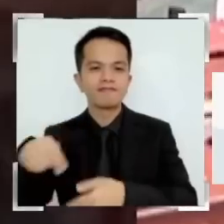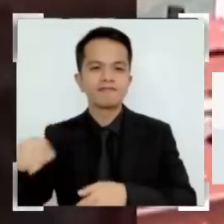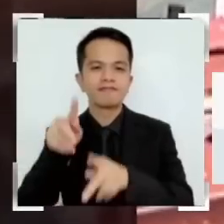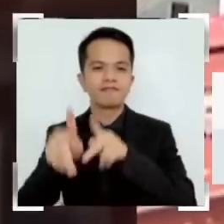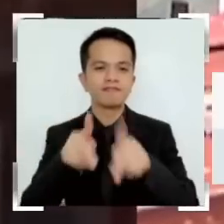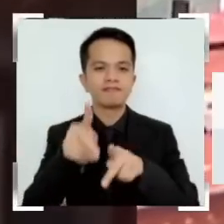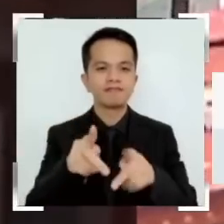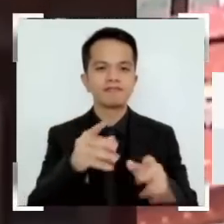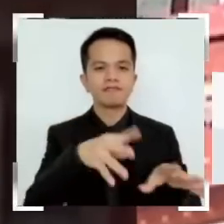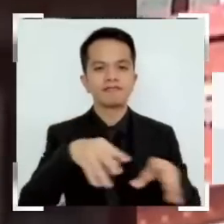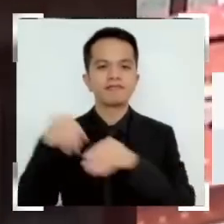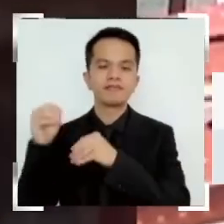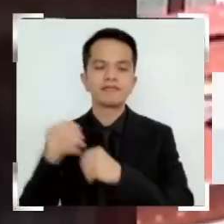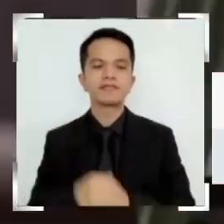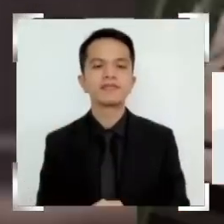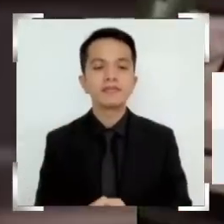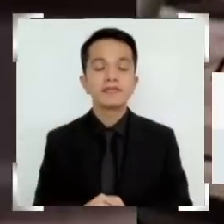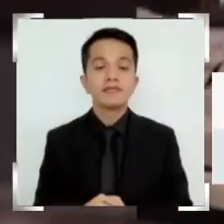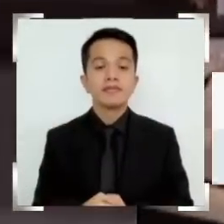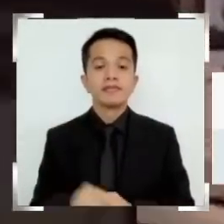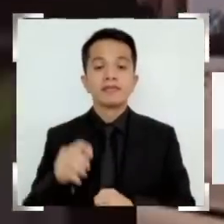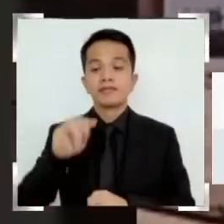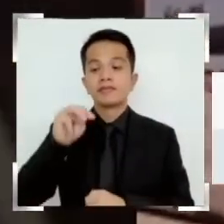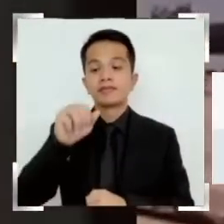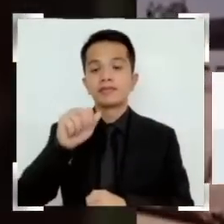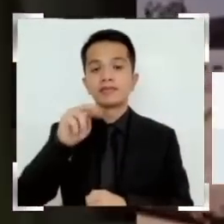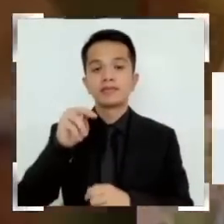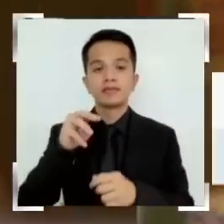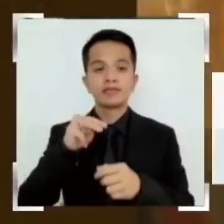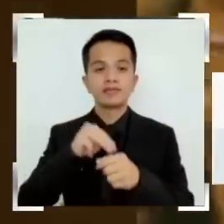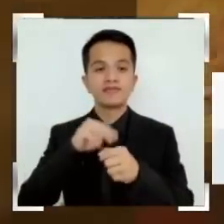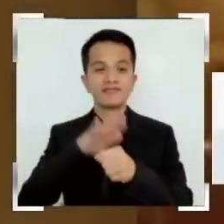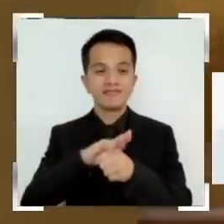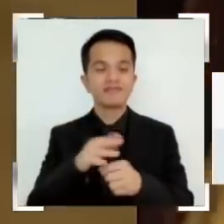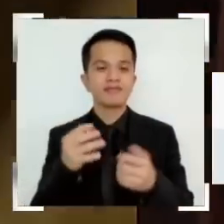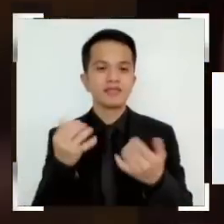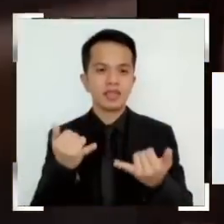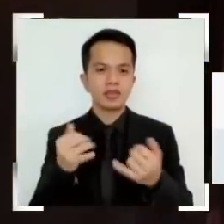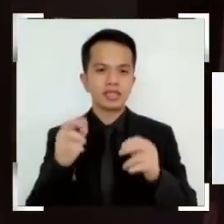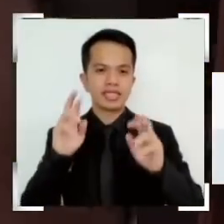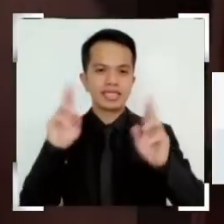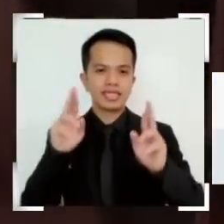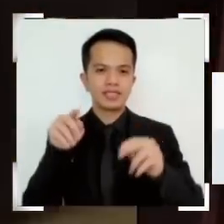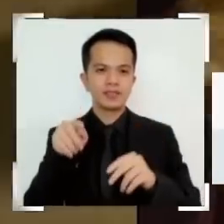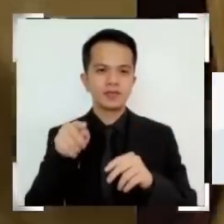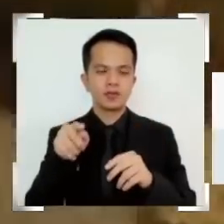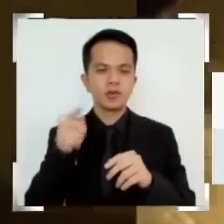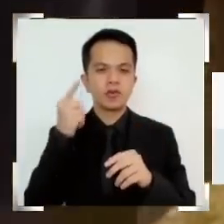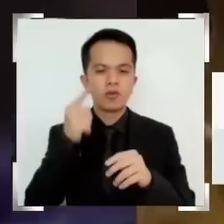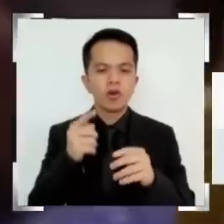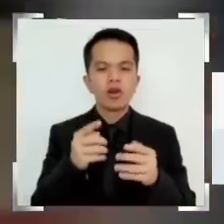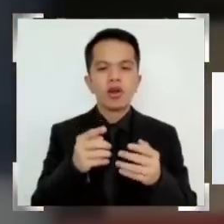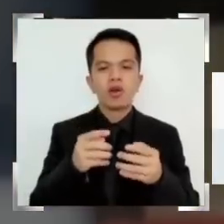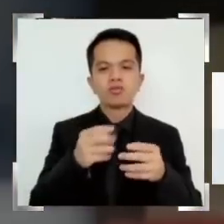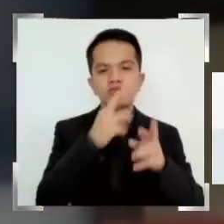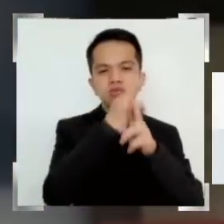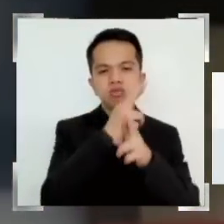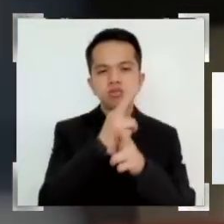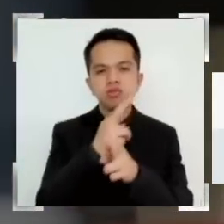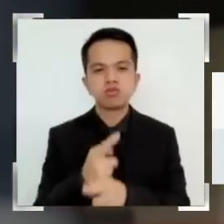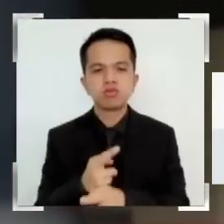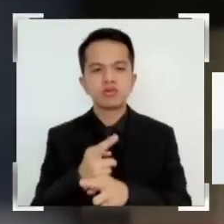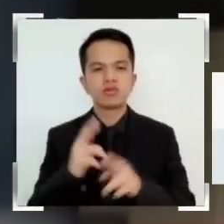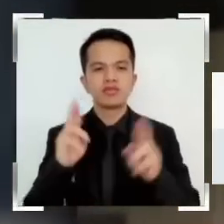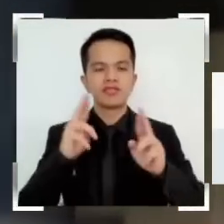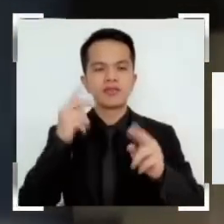Ang mga residente naman sa Mandawi City, pinalitan o pinagtibay na ang kanilang mga bubong bilang paghahanda sa bagyo. Sa